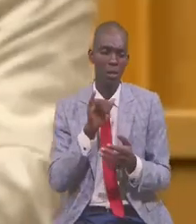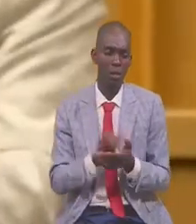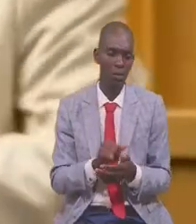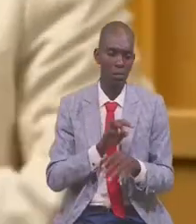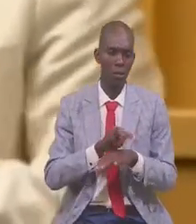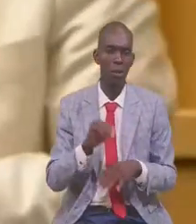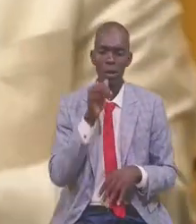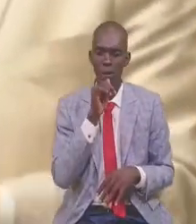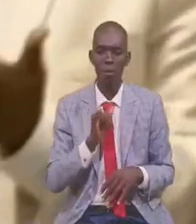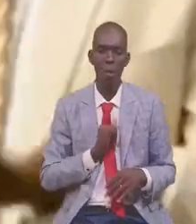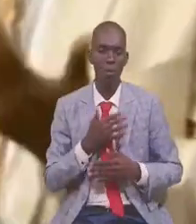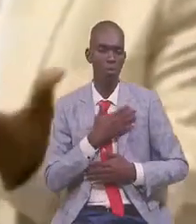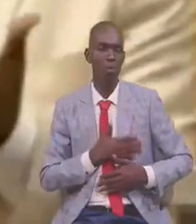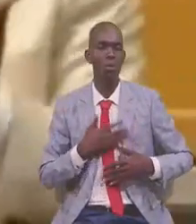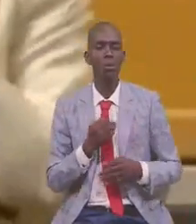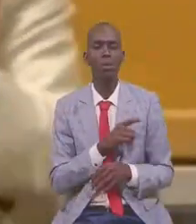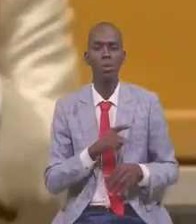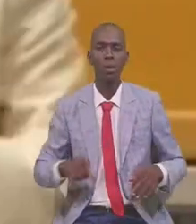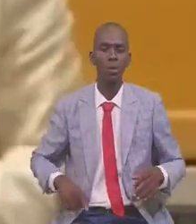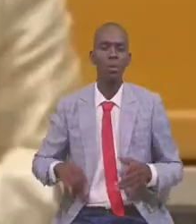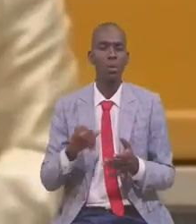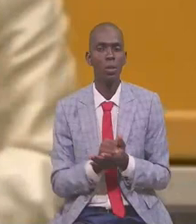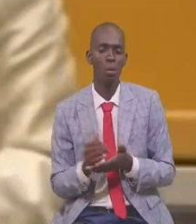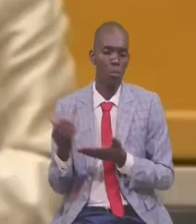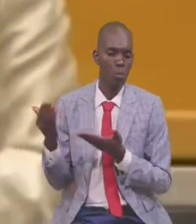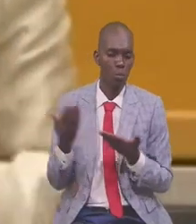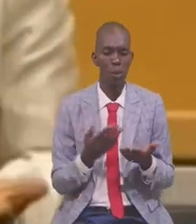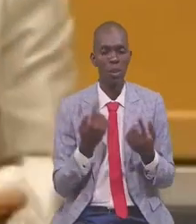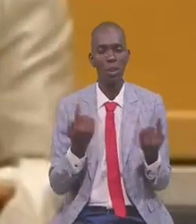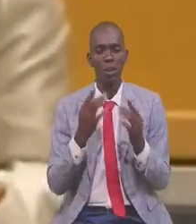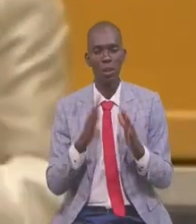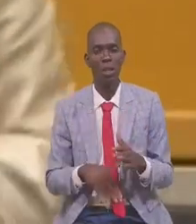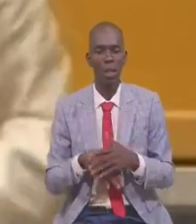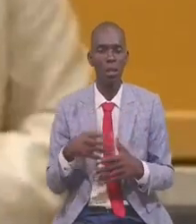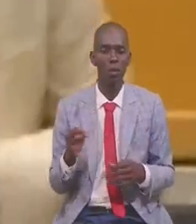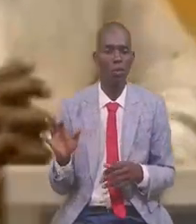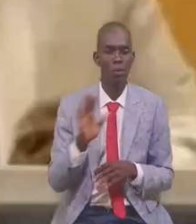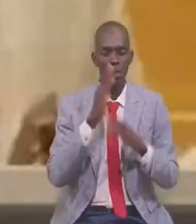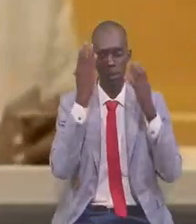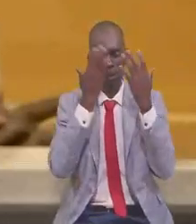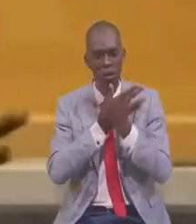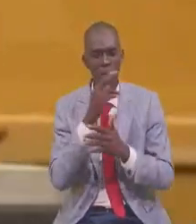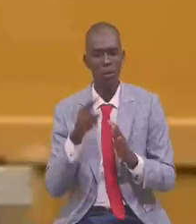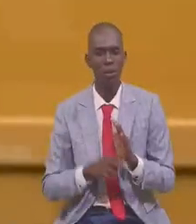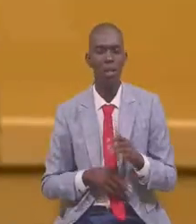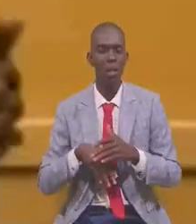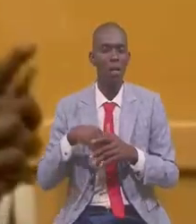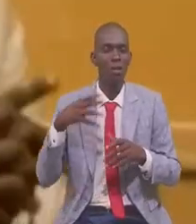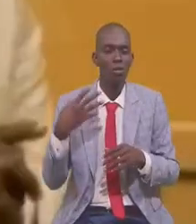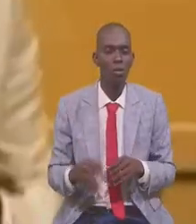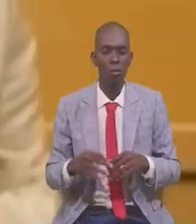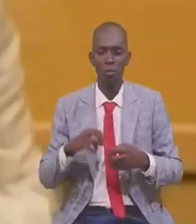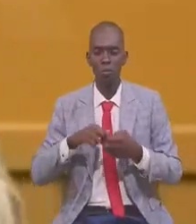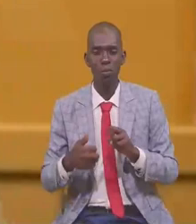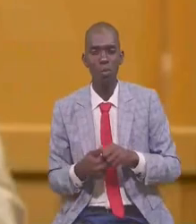au Seigneur qui amène, qui sort les pécheurs de leur fausse, de leur mal, et